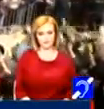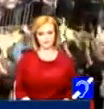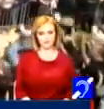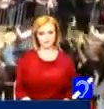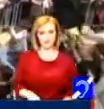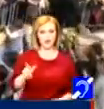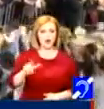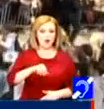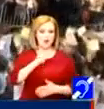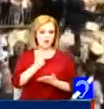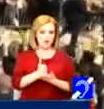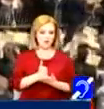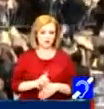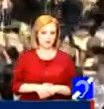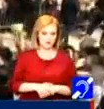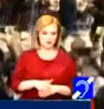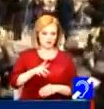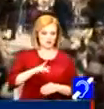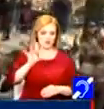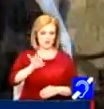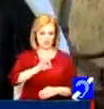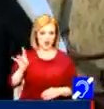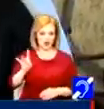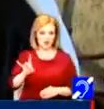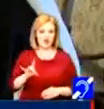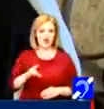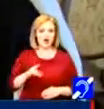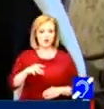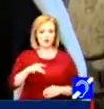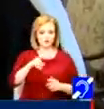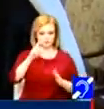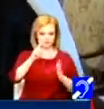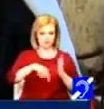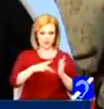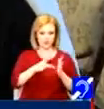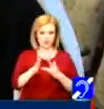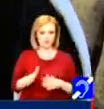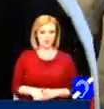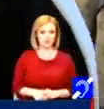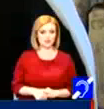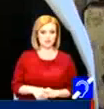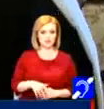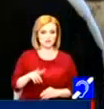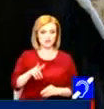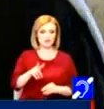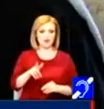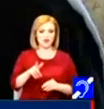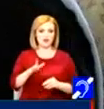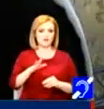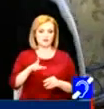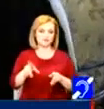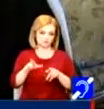Liderii Bisericii Ortodoxe Bulgare au ordonat preoților săi să nu ia parte la rugăciuni și slujbe împreună cu papa, pentru că legile nu permit